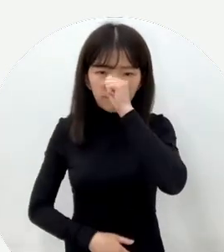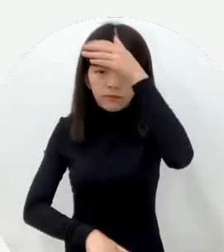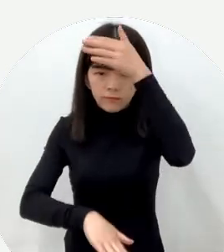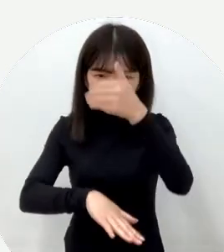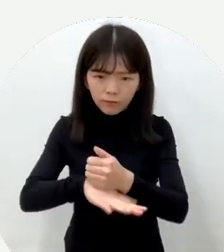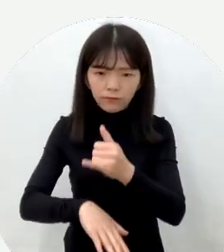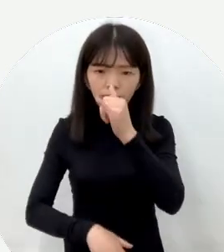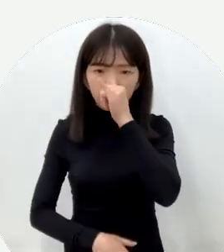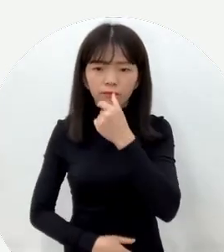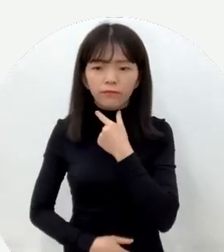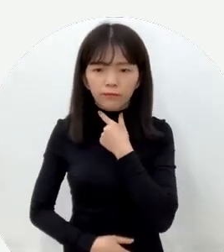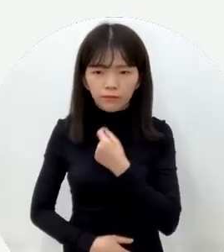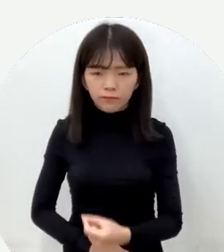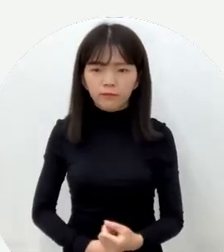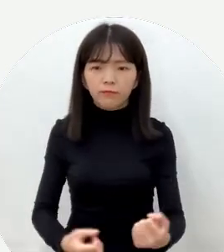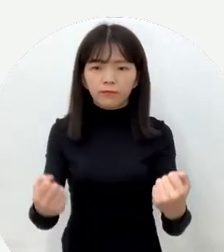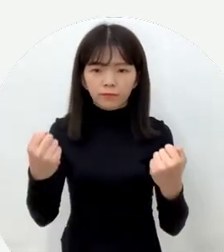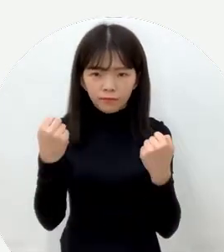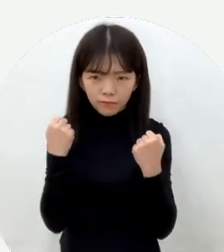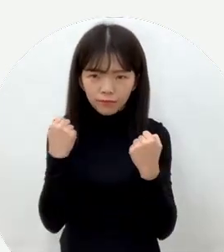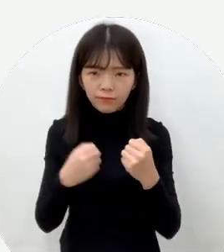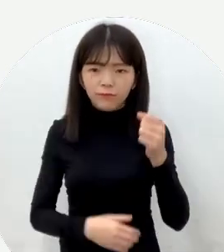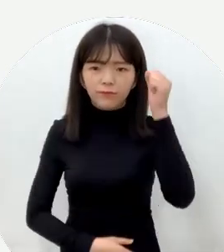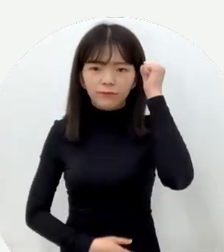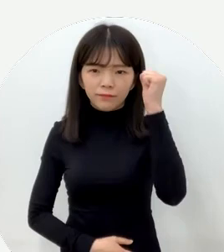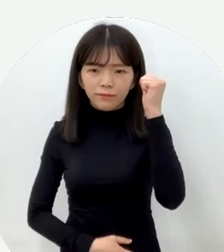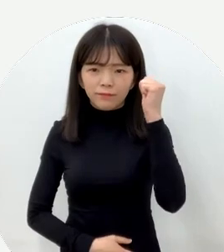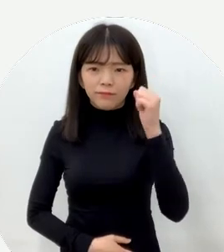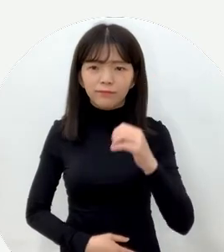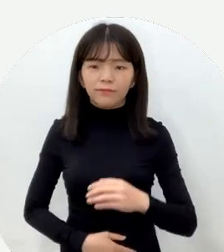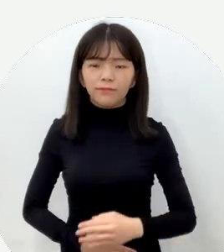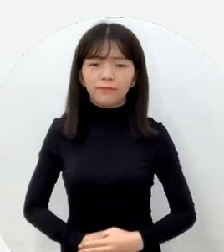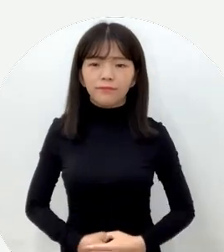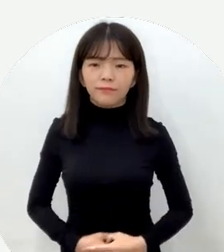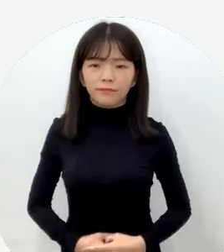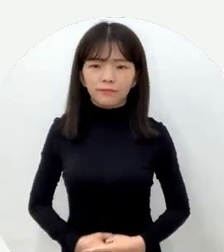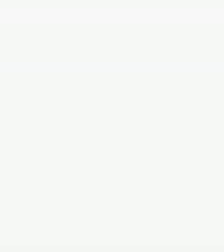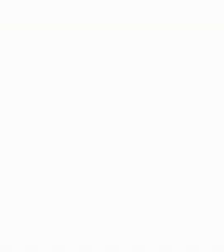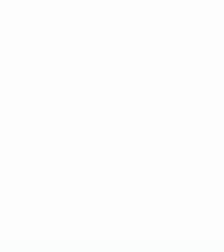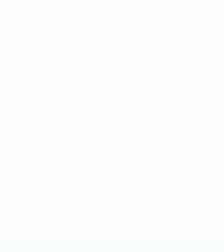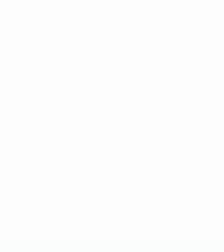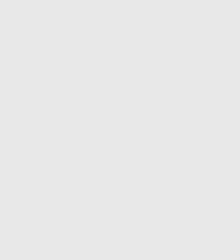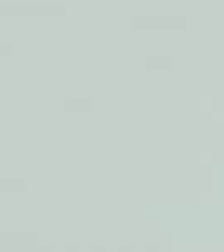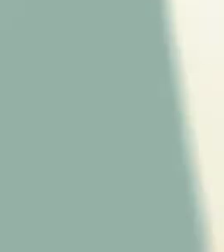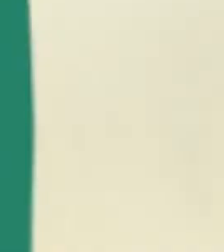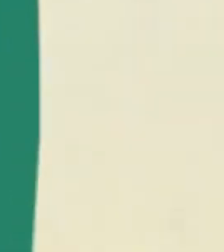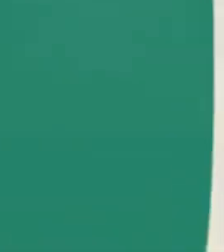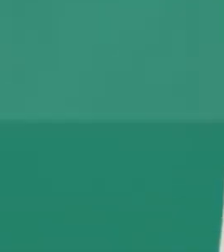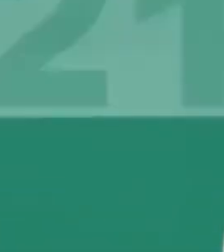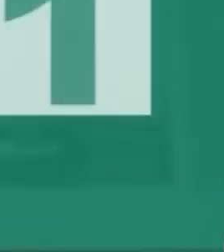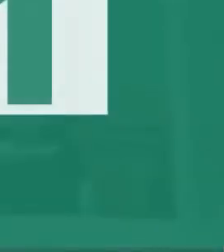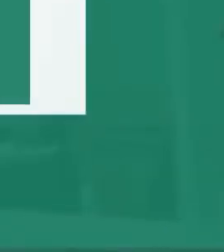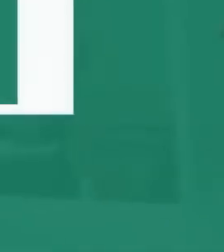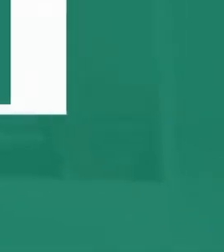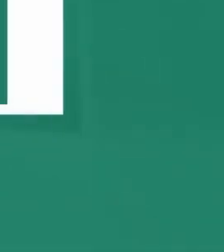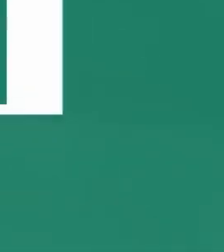분들이 좋은 결과 있길 바랄게요. 힘내세요. 파이팅!